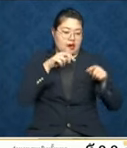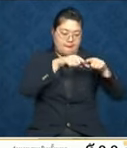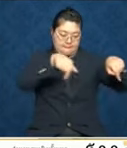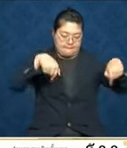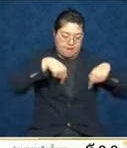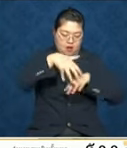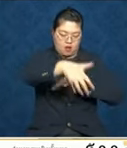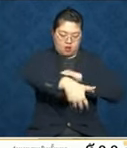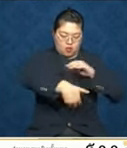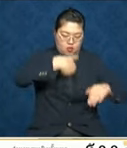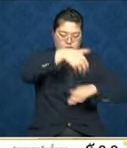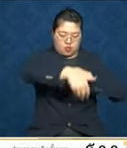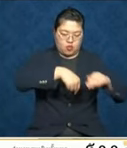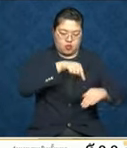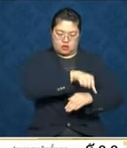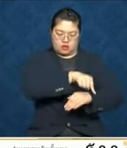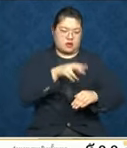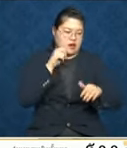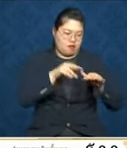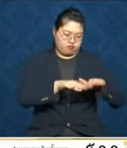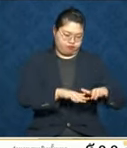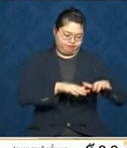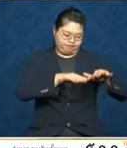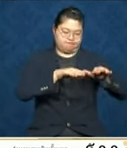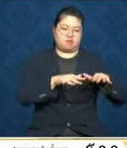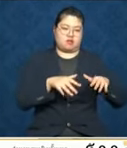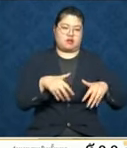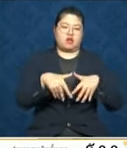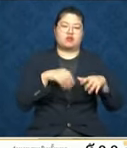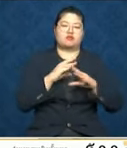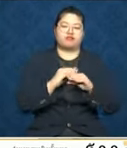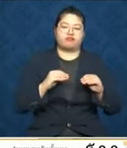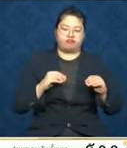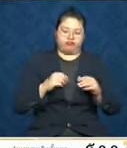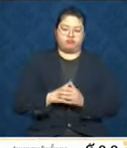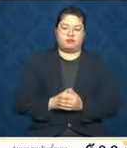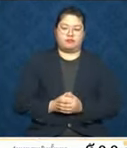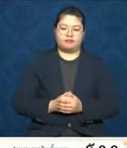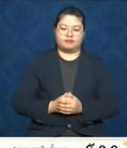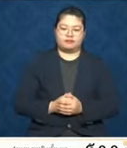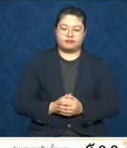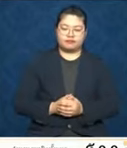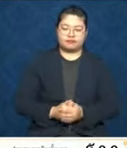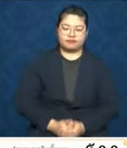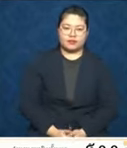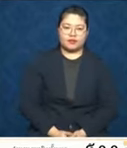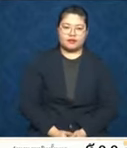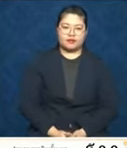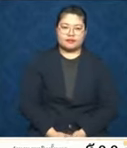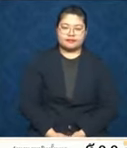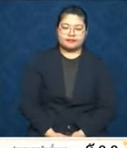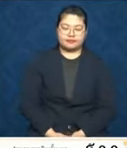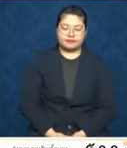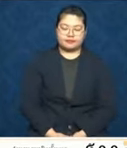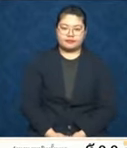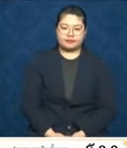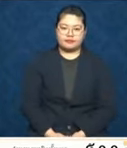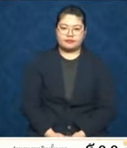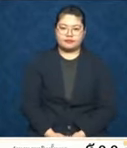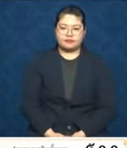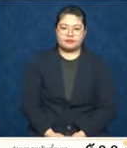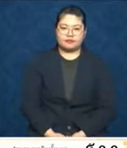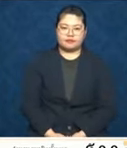ทาความเดือดร้อนให้กับพี่น้องประชาชนด้วยครับขอกราบขอบพระคุณครับ ขอเชิญคุณวิรดา